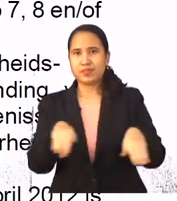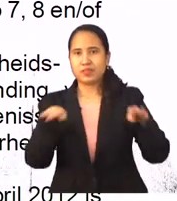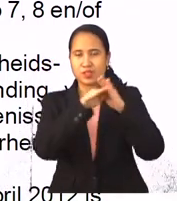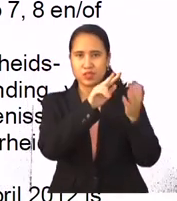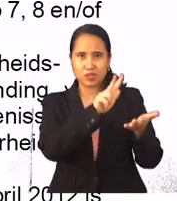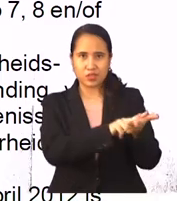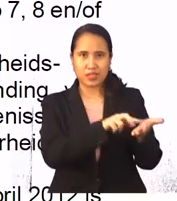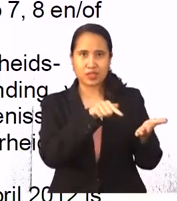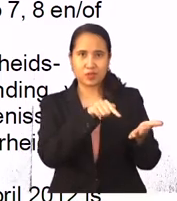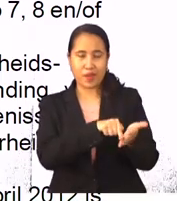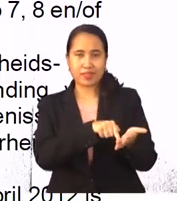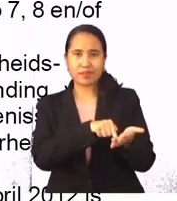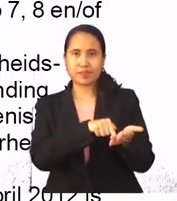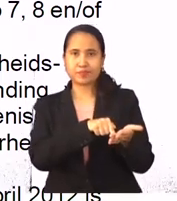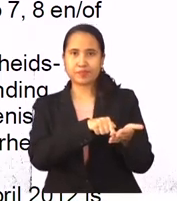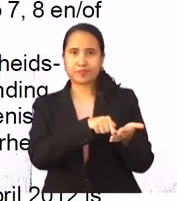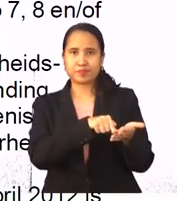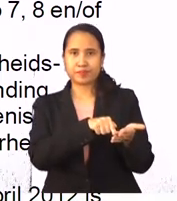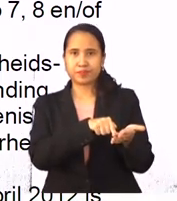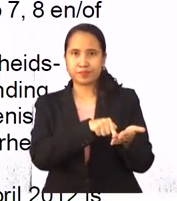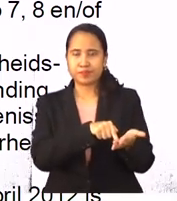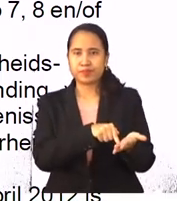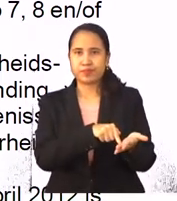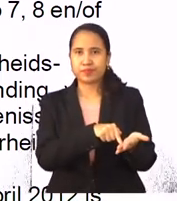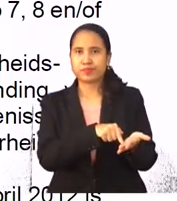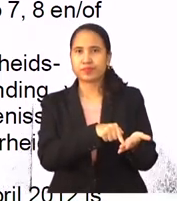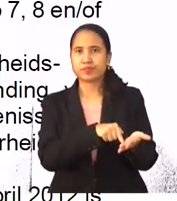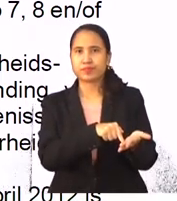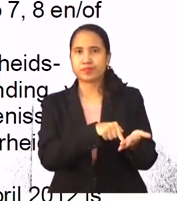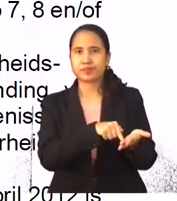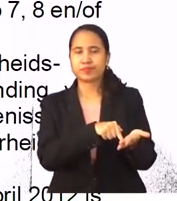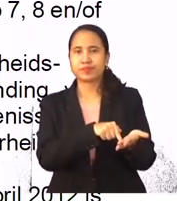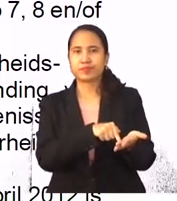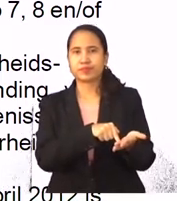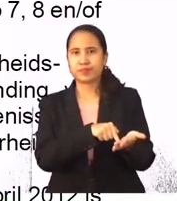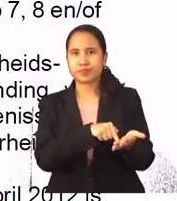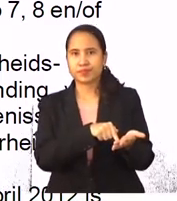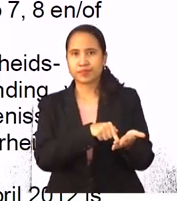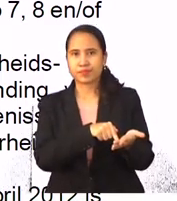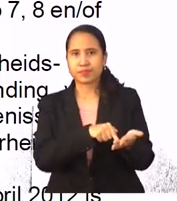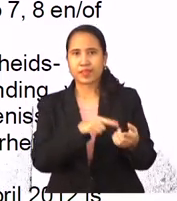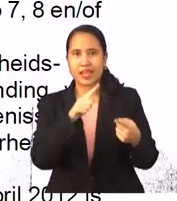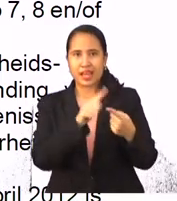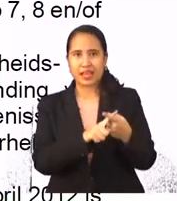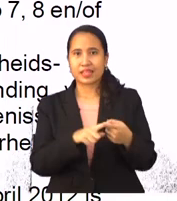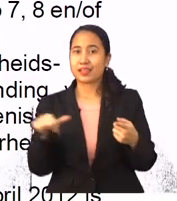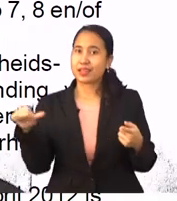348, 349, CQ artikel 72 lid 2 en artikel